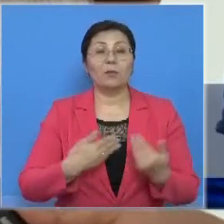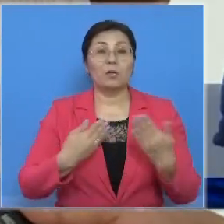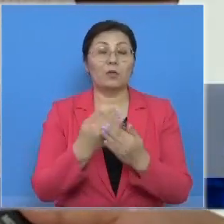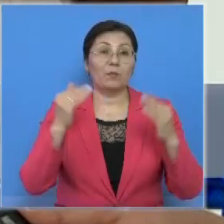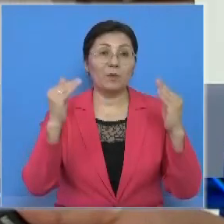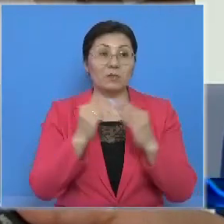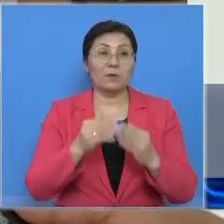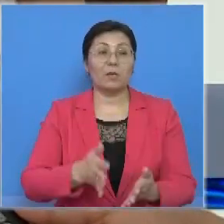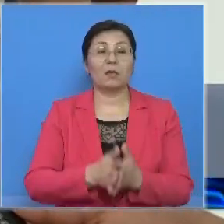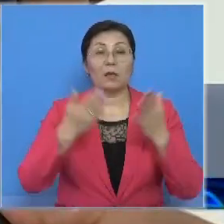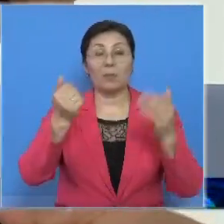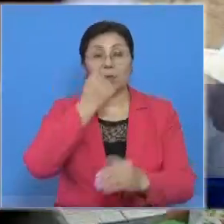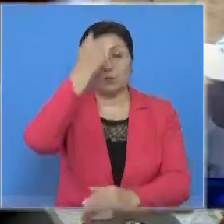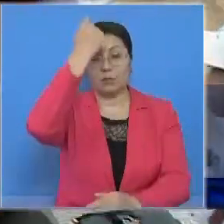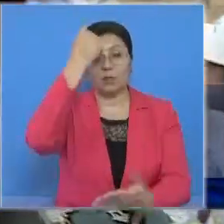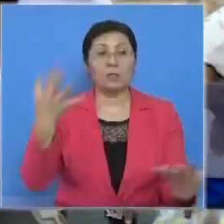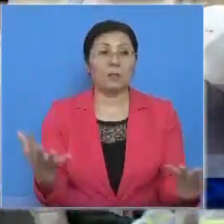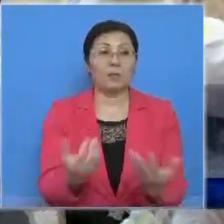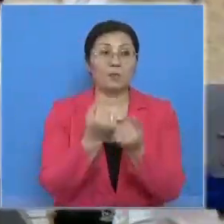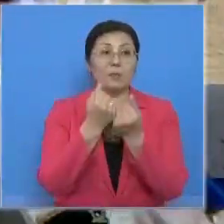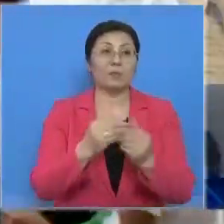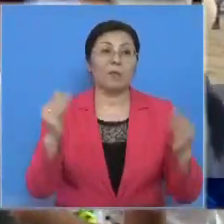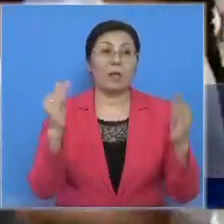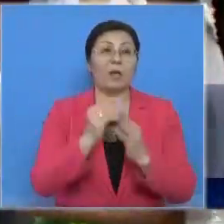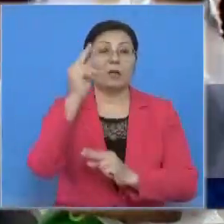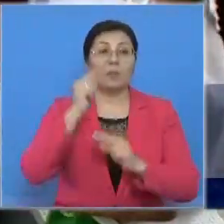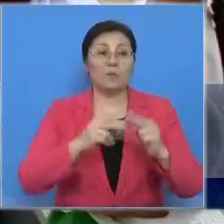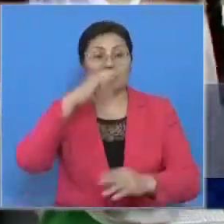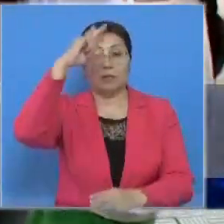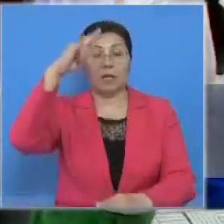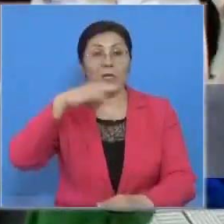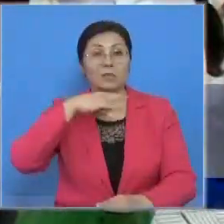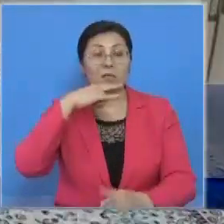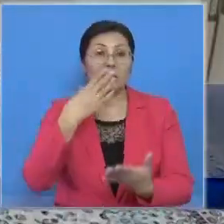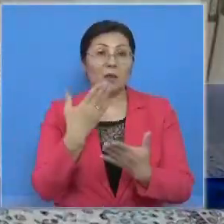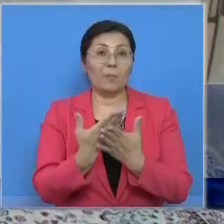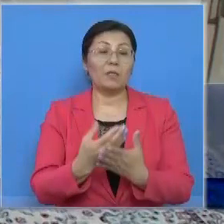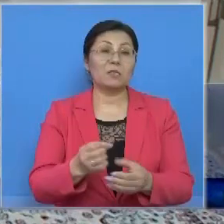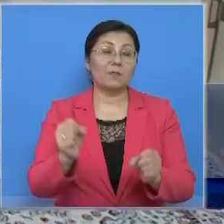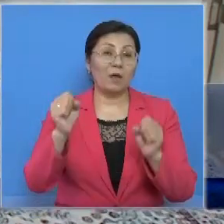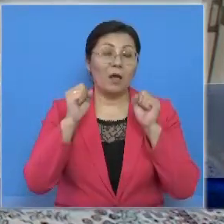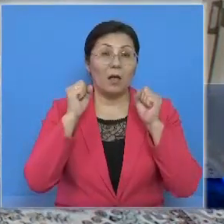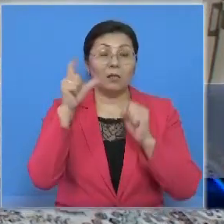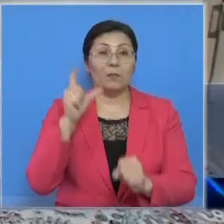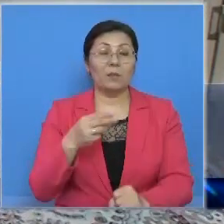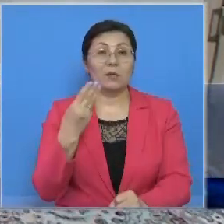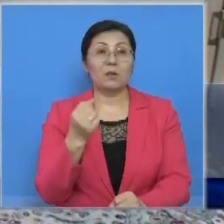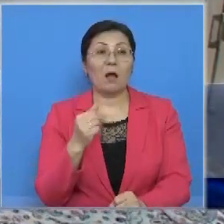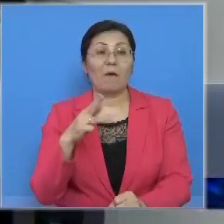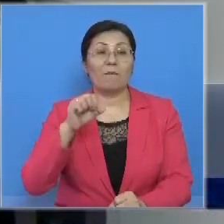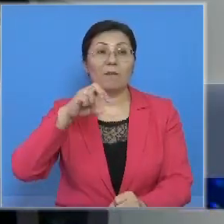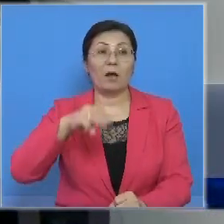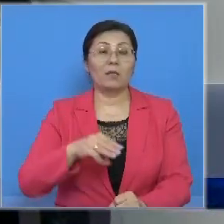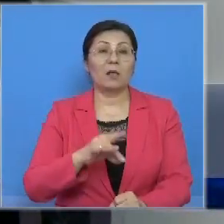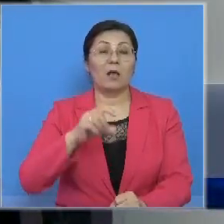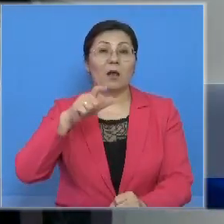жилье. Большое спасибо за поддержку. Дом для этой семьи построил казахстанский файтер смешанных единоборств Шавхат Рахмонов. Напомним, в